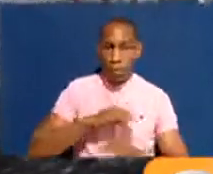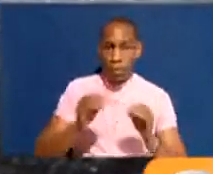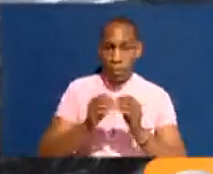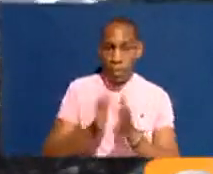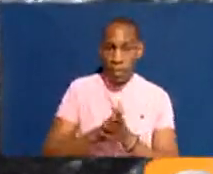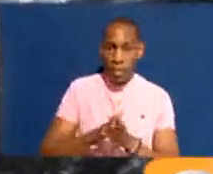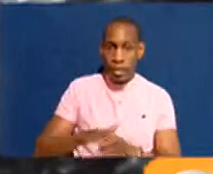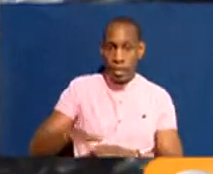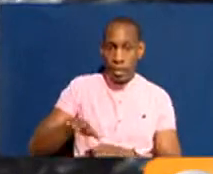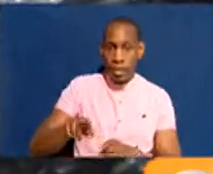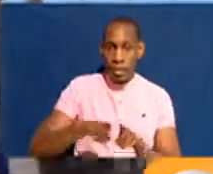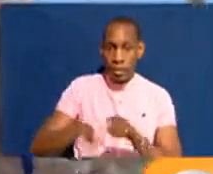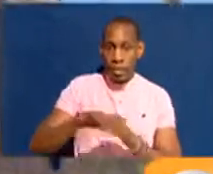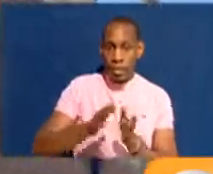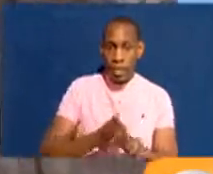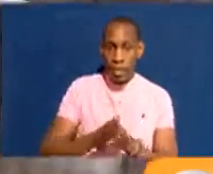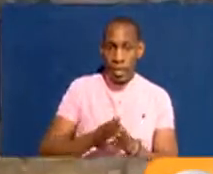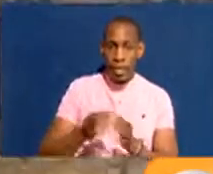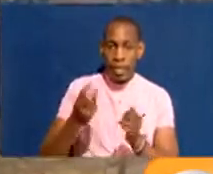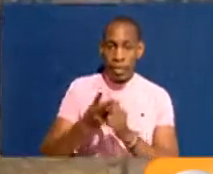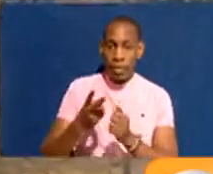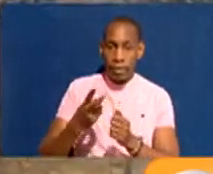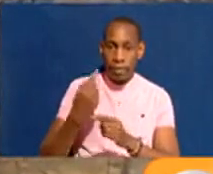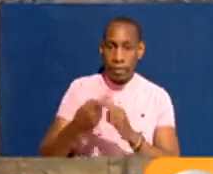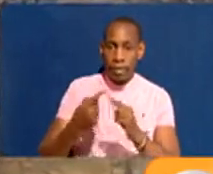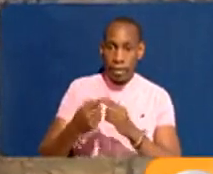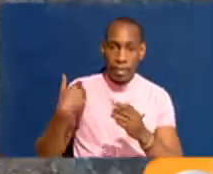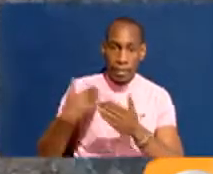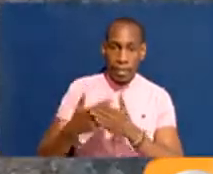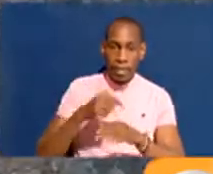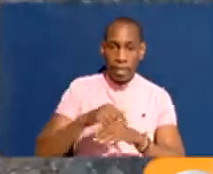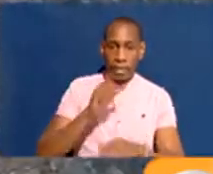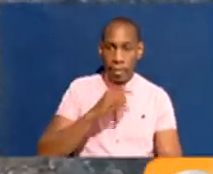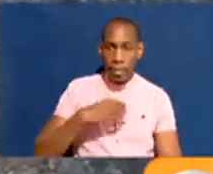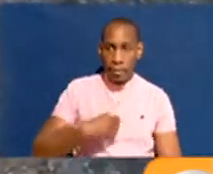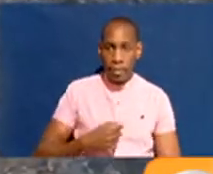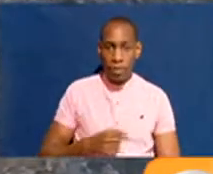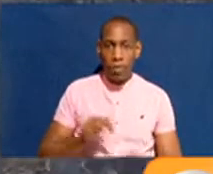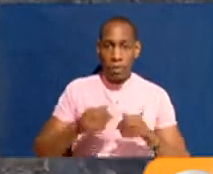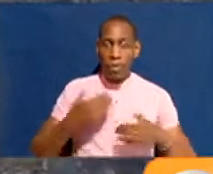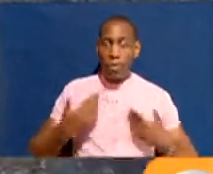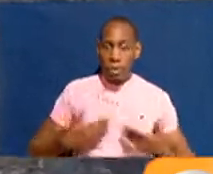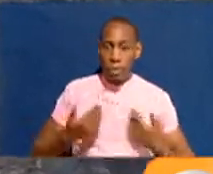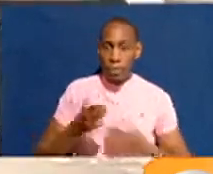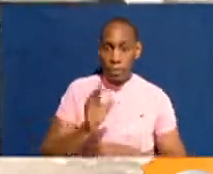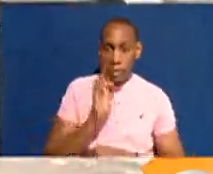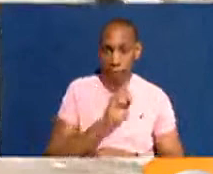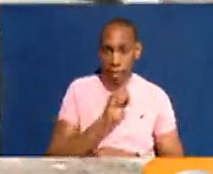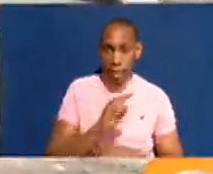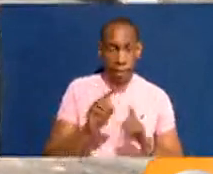fort, 12 years since he retired. Today, he is elated to be back,